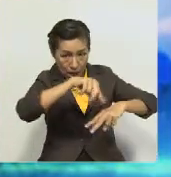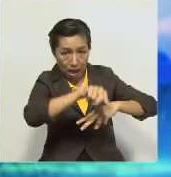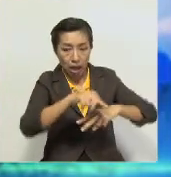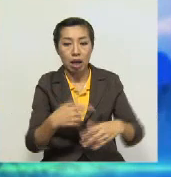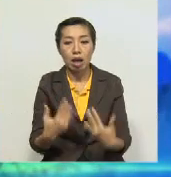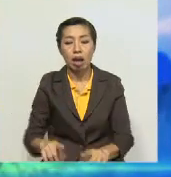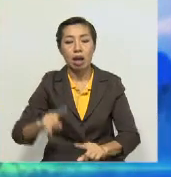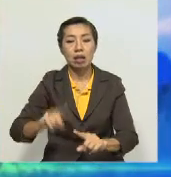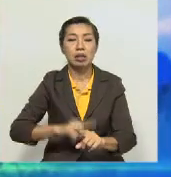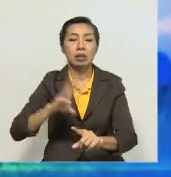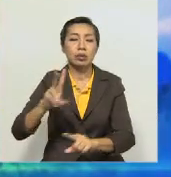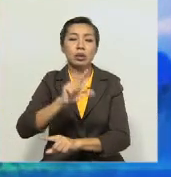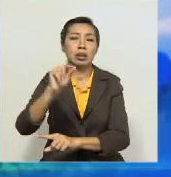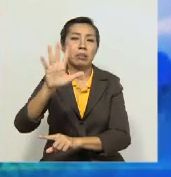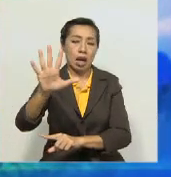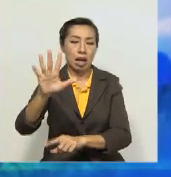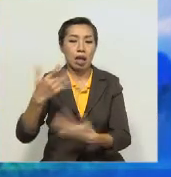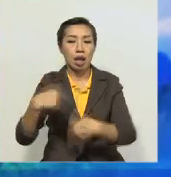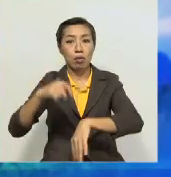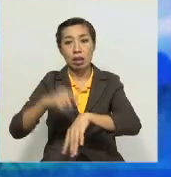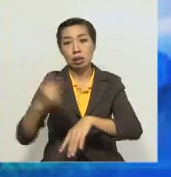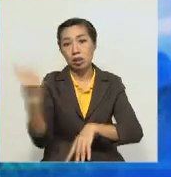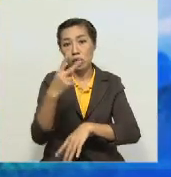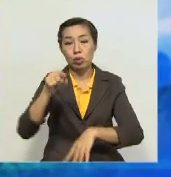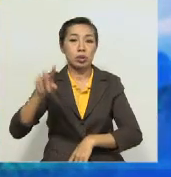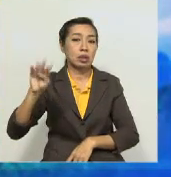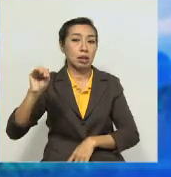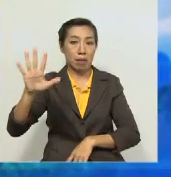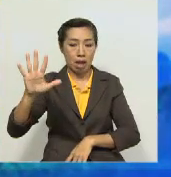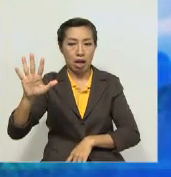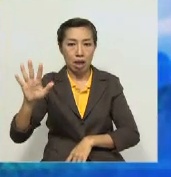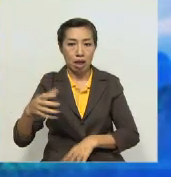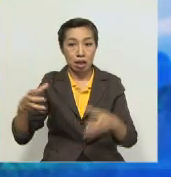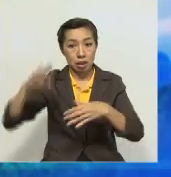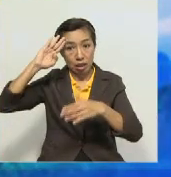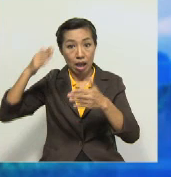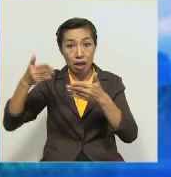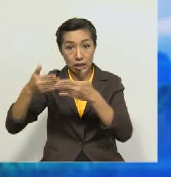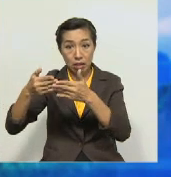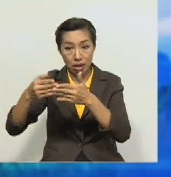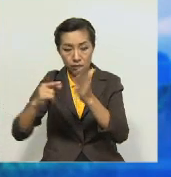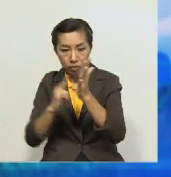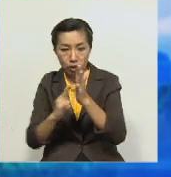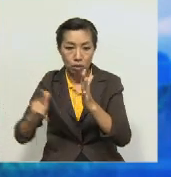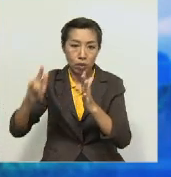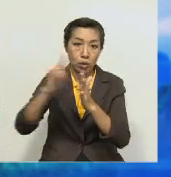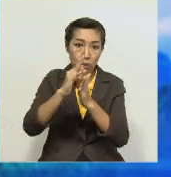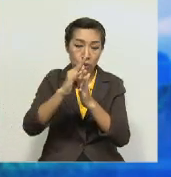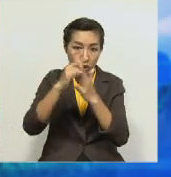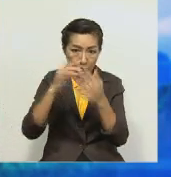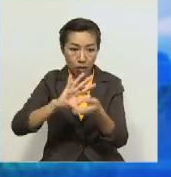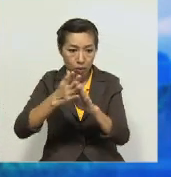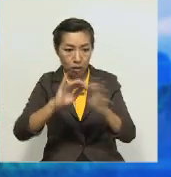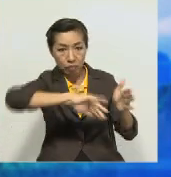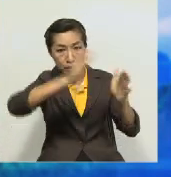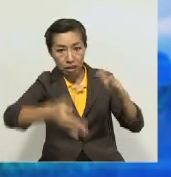25 มิธุนายน 2561 เวลา 2 น.ร. 45 น.ร. หน่วยซิวเดิทางมาถึท่ำหลวงจากนั้นวางแผนจะส่ง